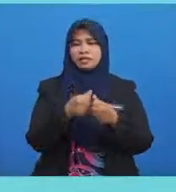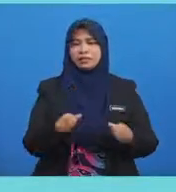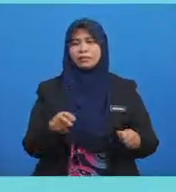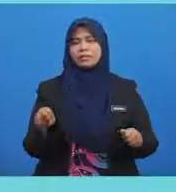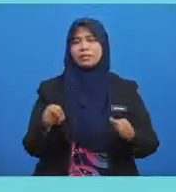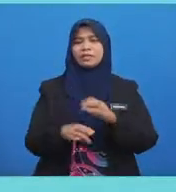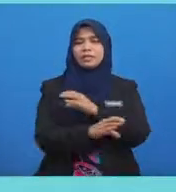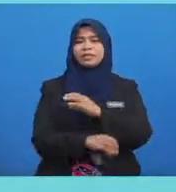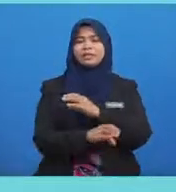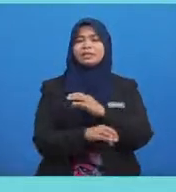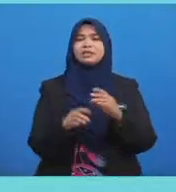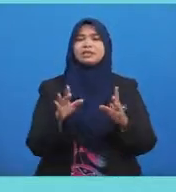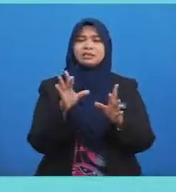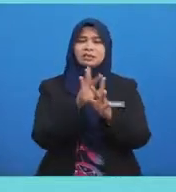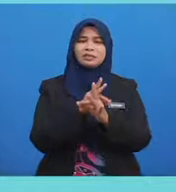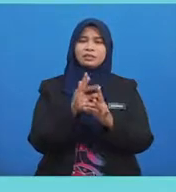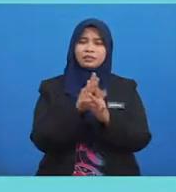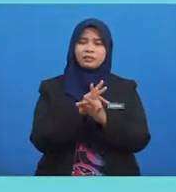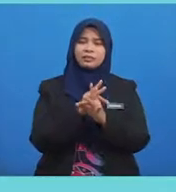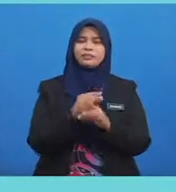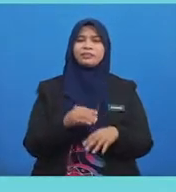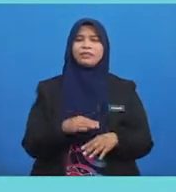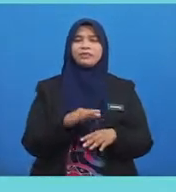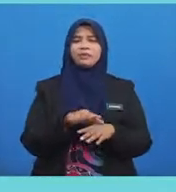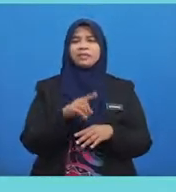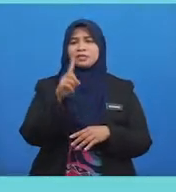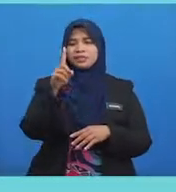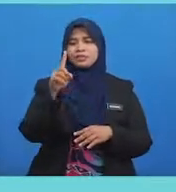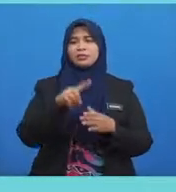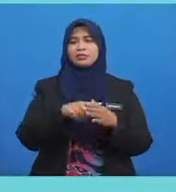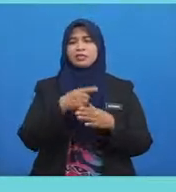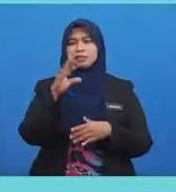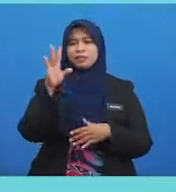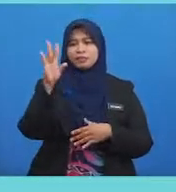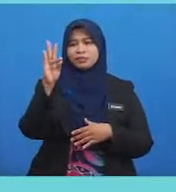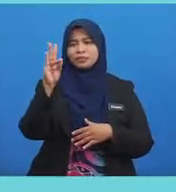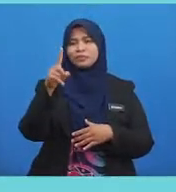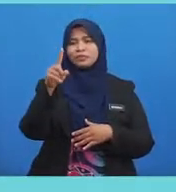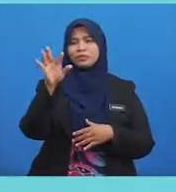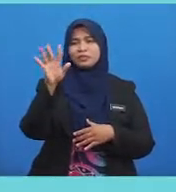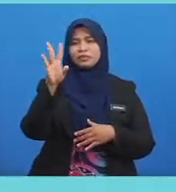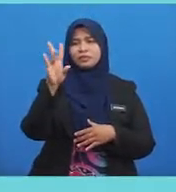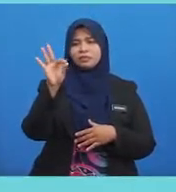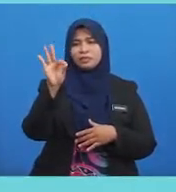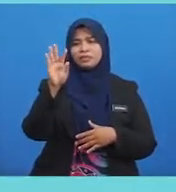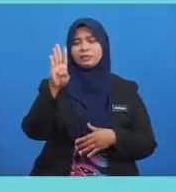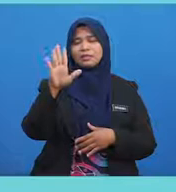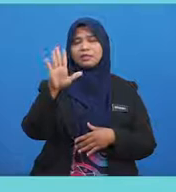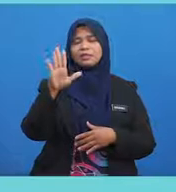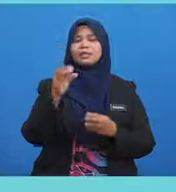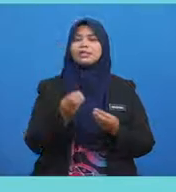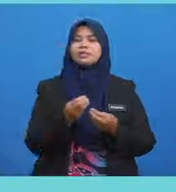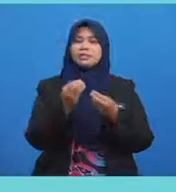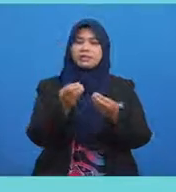keamanan negeri Sarawak. Pada 1 Julai 1946, penyerahan Sarawak